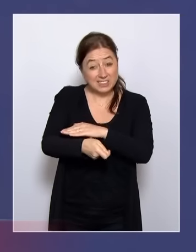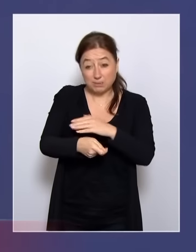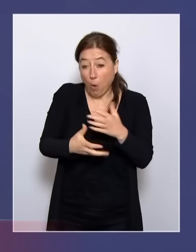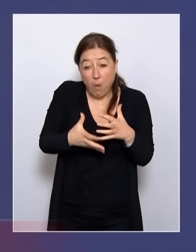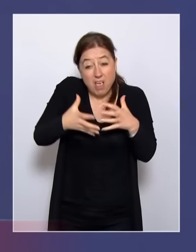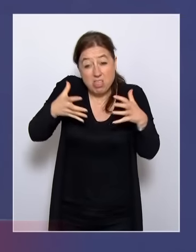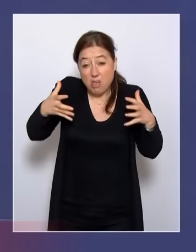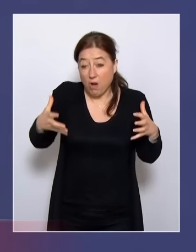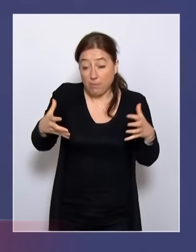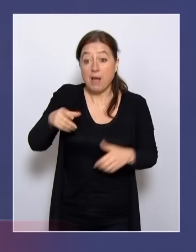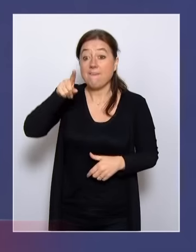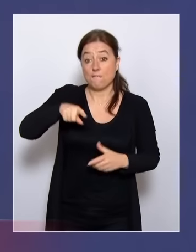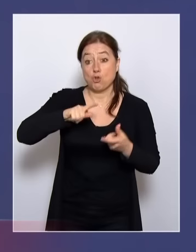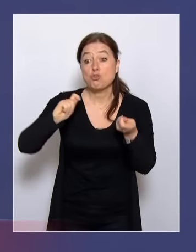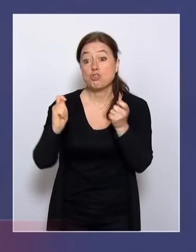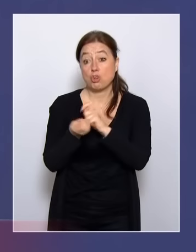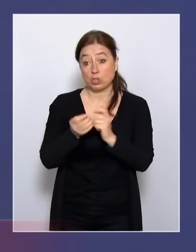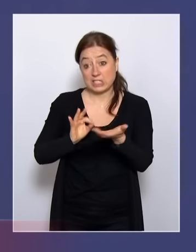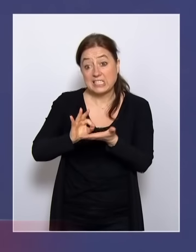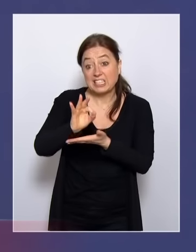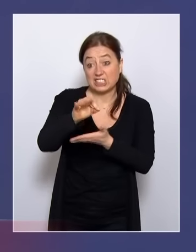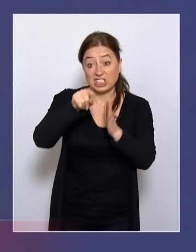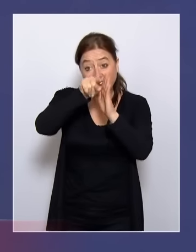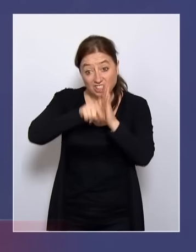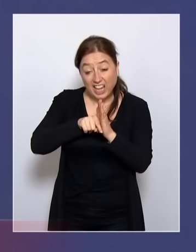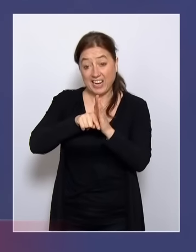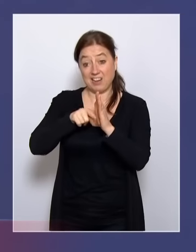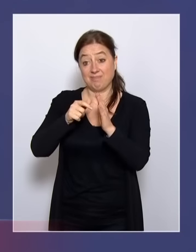changement de paradigme de nos règles collectives.